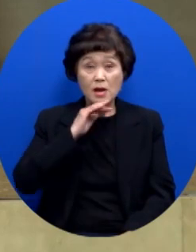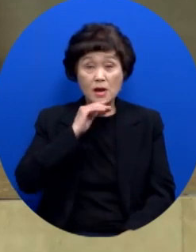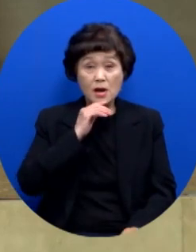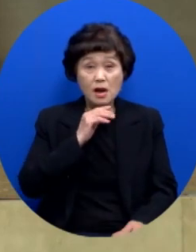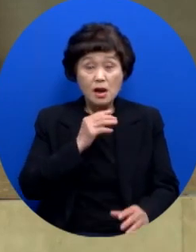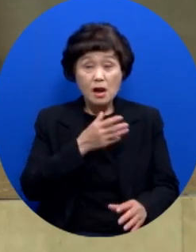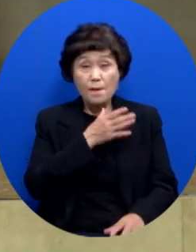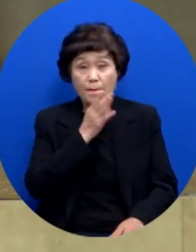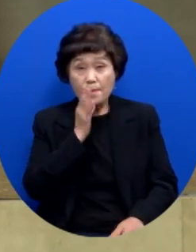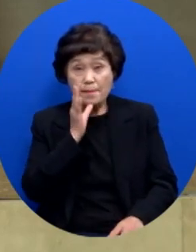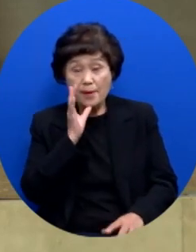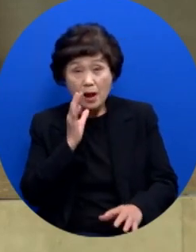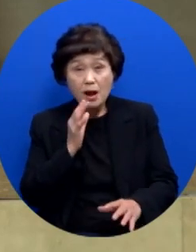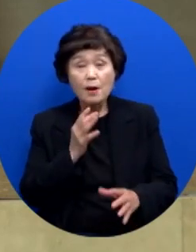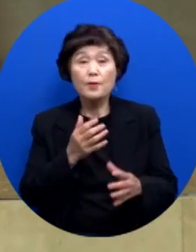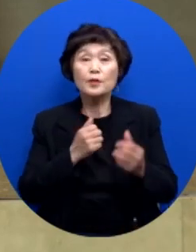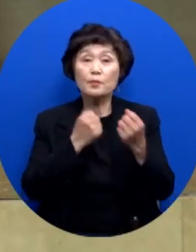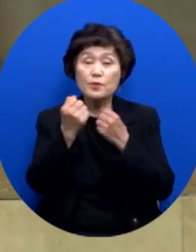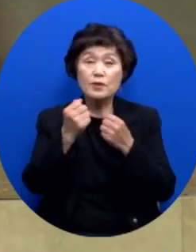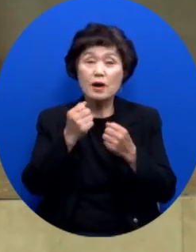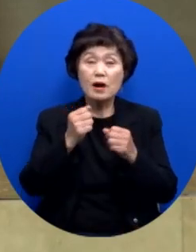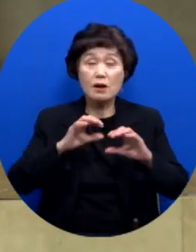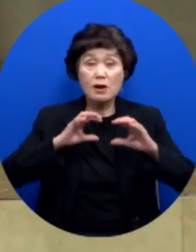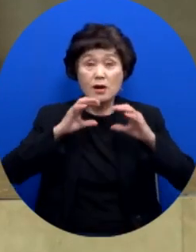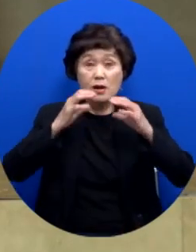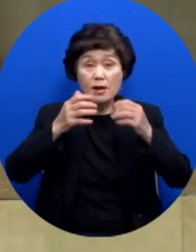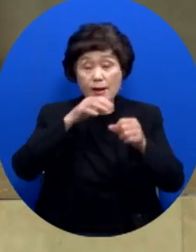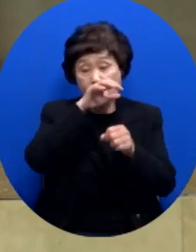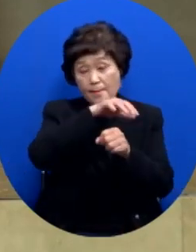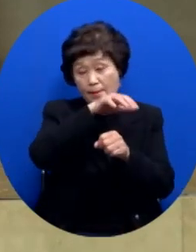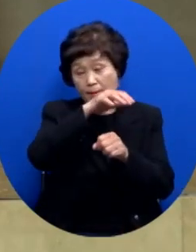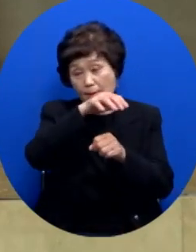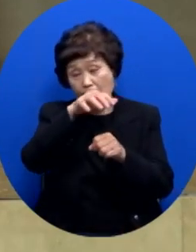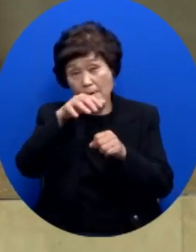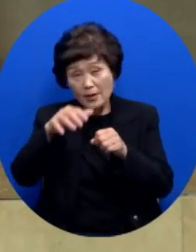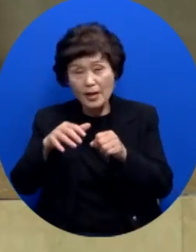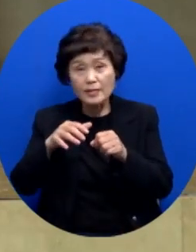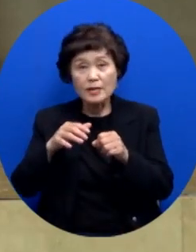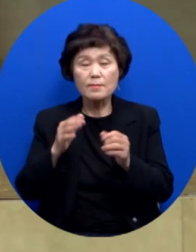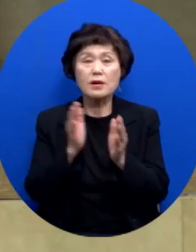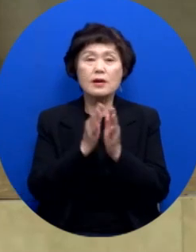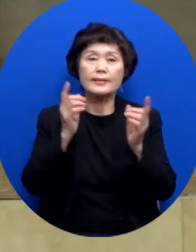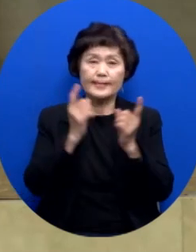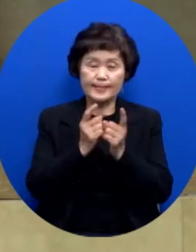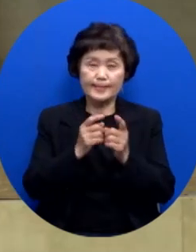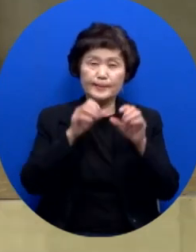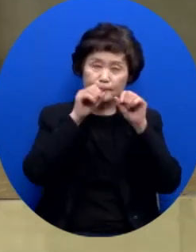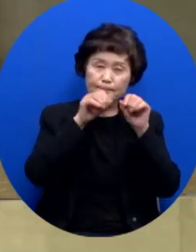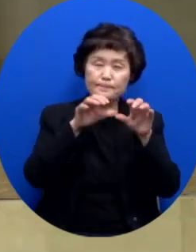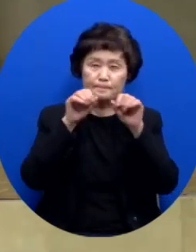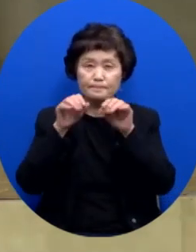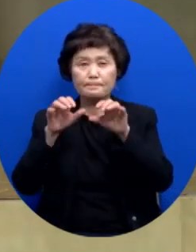세계를 다니시면서 아주 뭐 몸을 던지셨습니다. 몸을